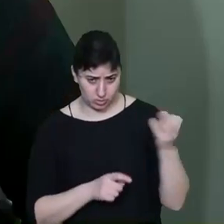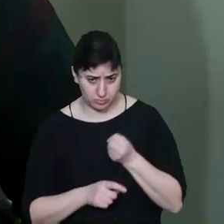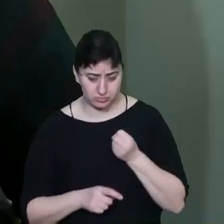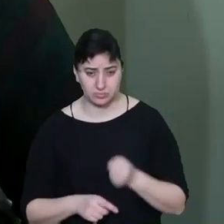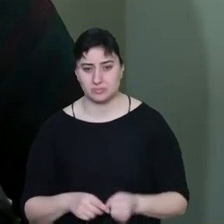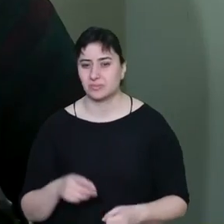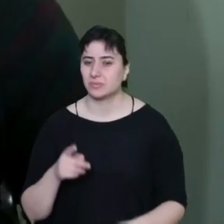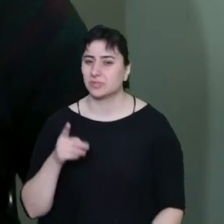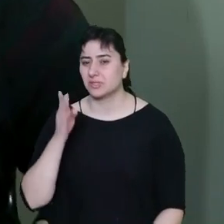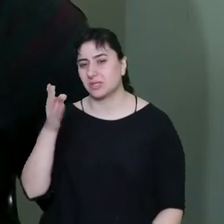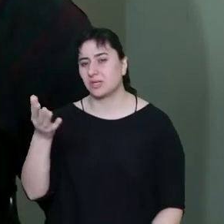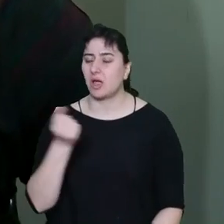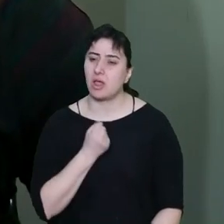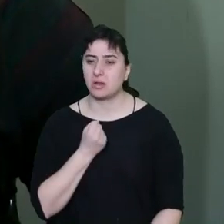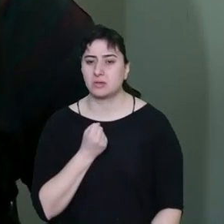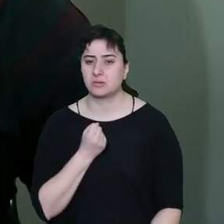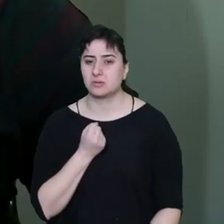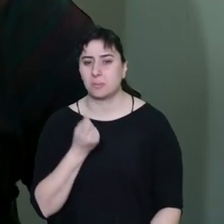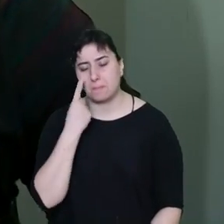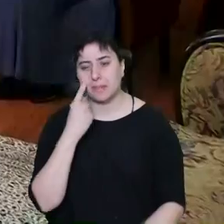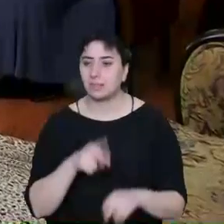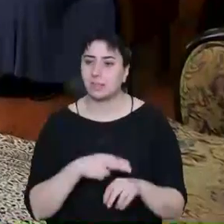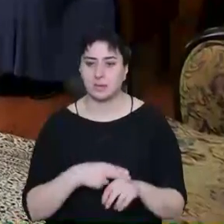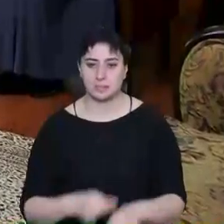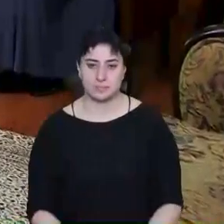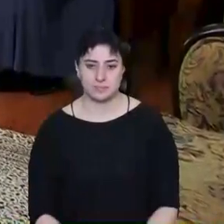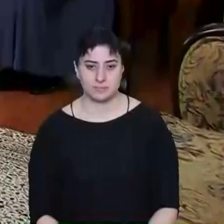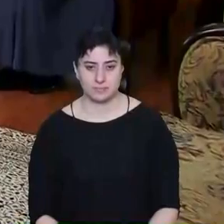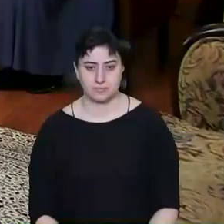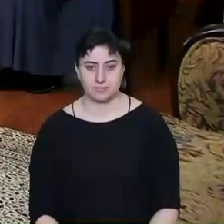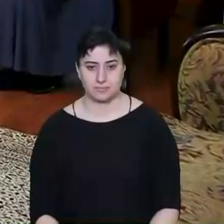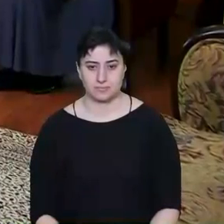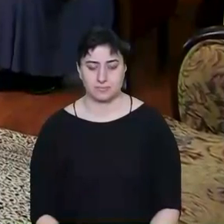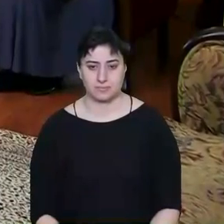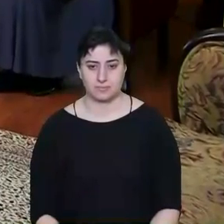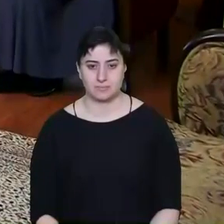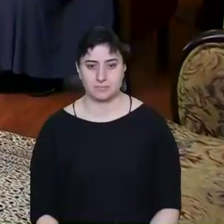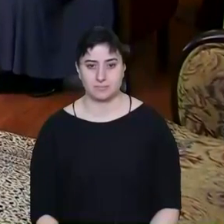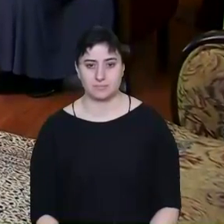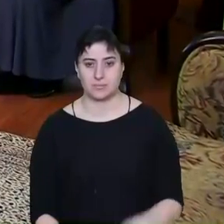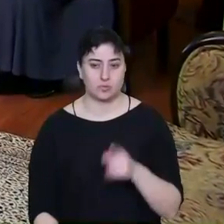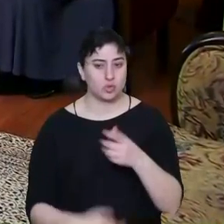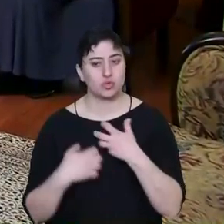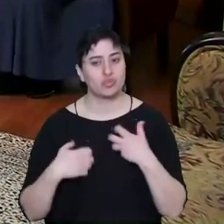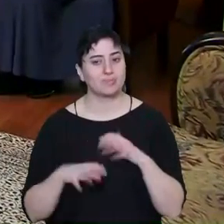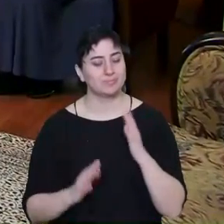mı? Hadi git al Mahmut. Bir deneyelim. Hadi canım. Buna da pek